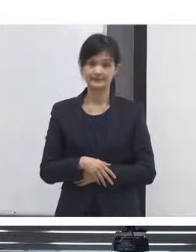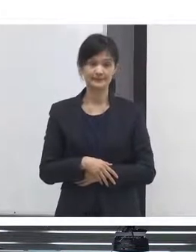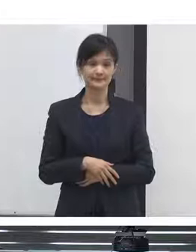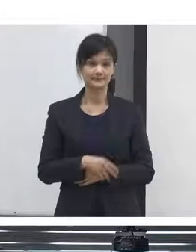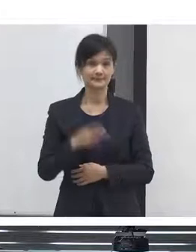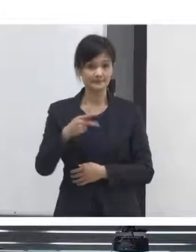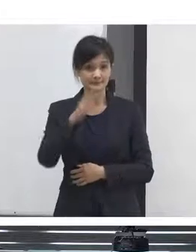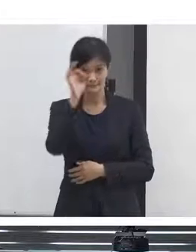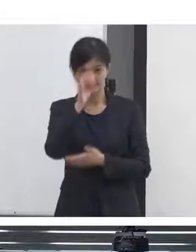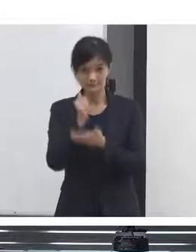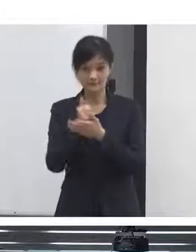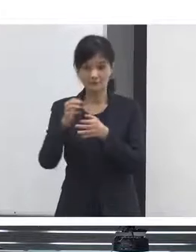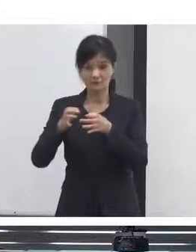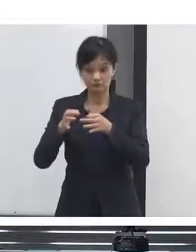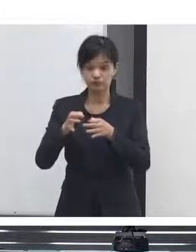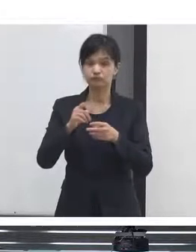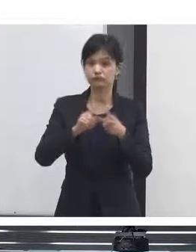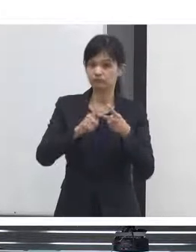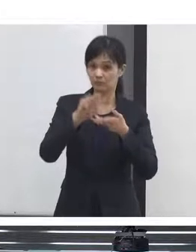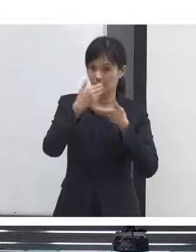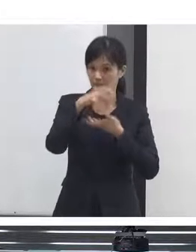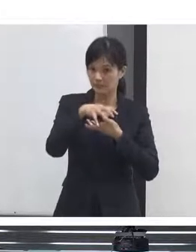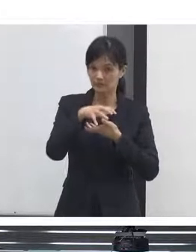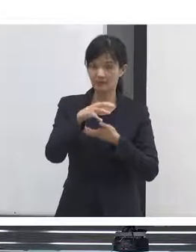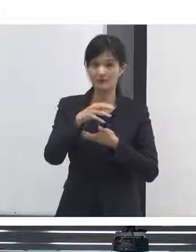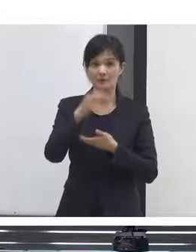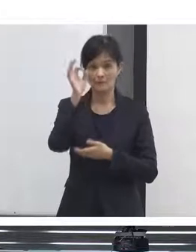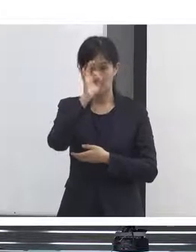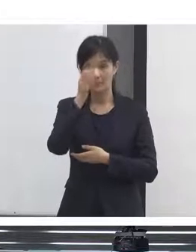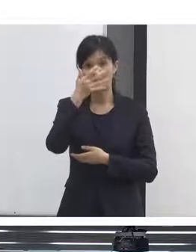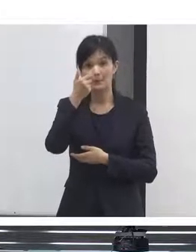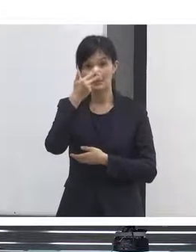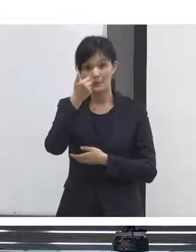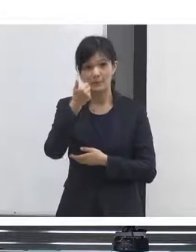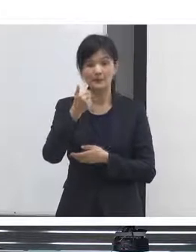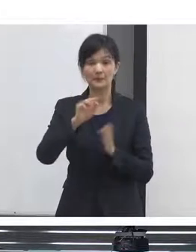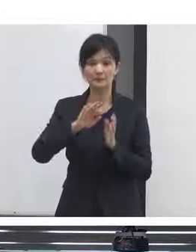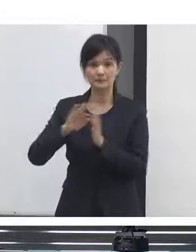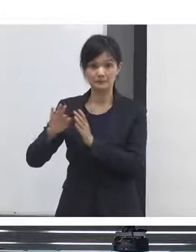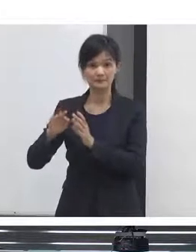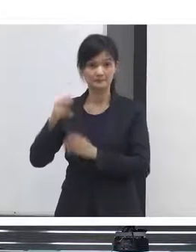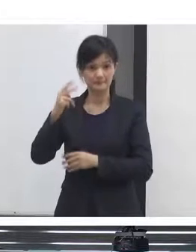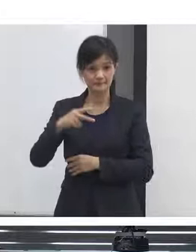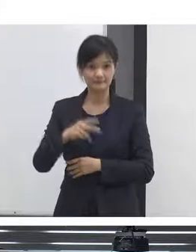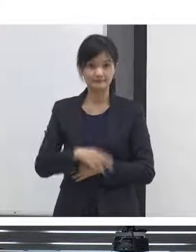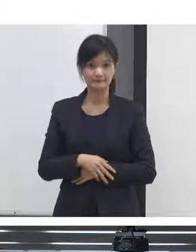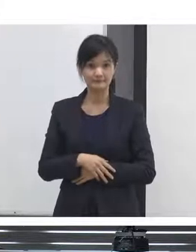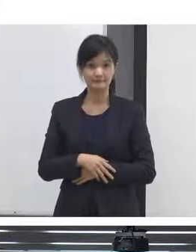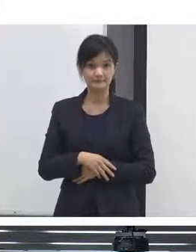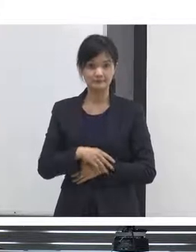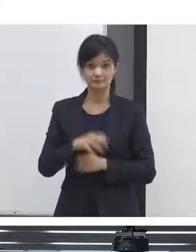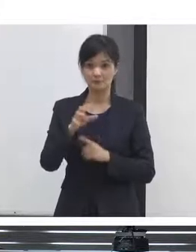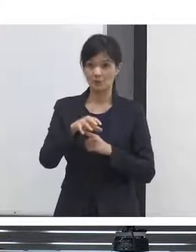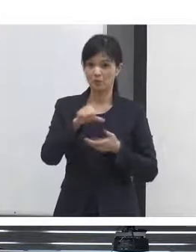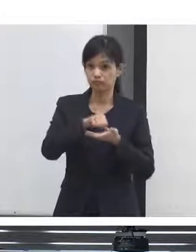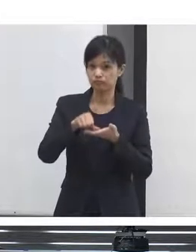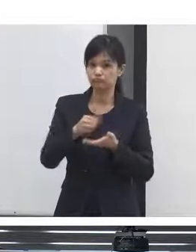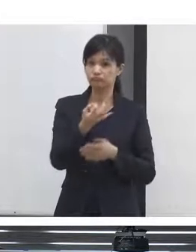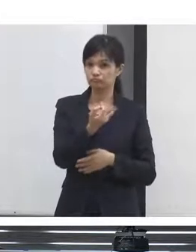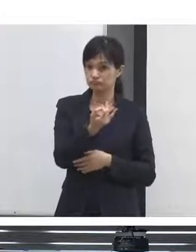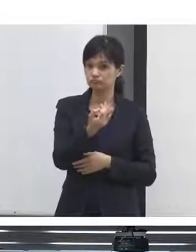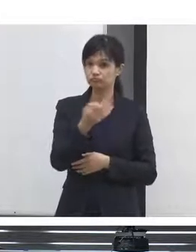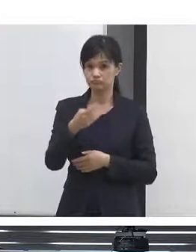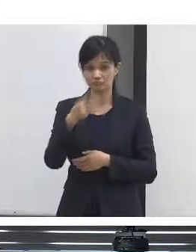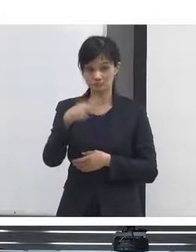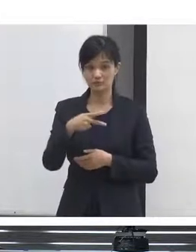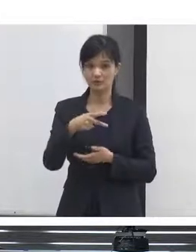个商店跟餐厅之外呢，当然我刚刚提到过，就是说它还可以查询这个里面的这个农产品的价格跟农产品的产量。那